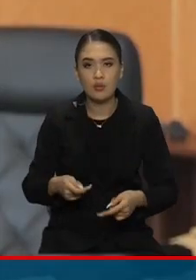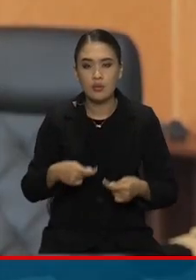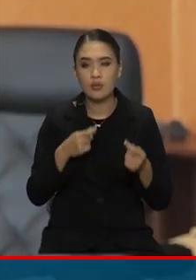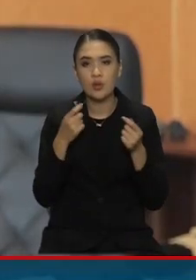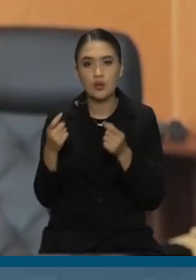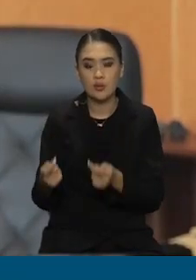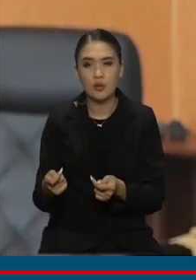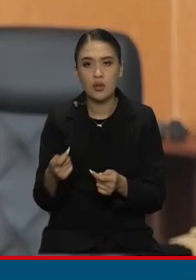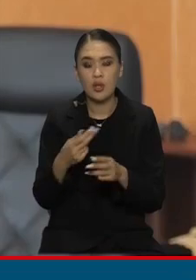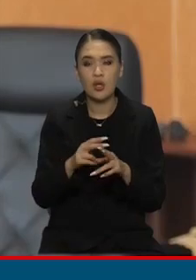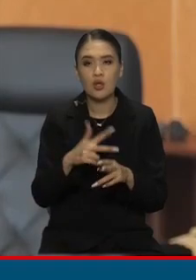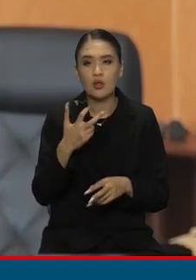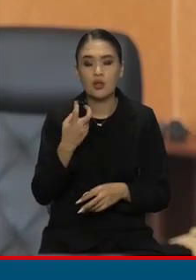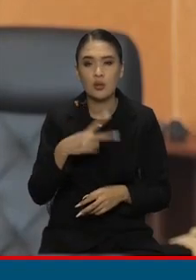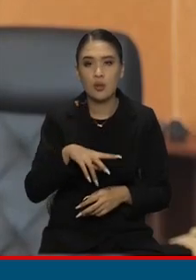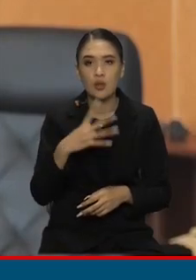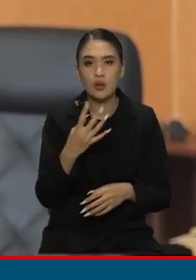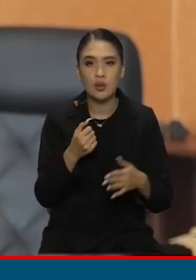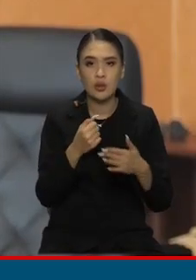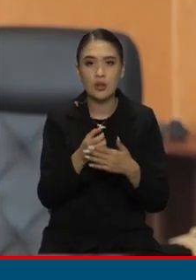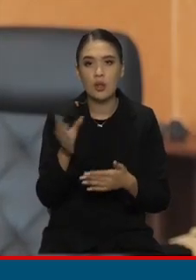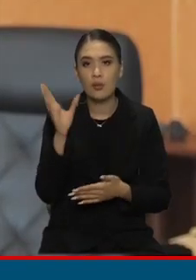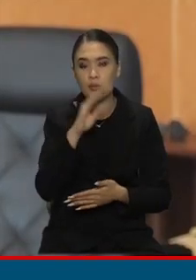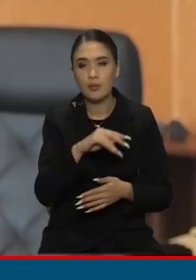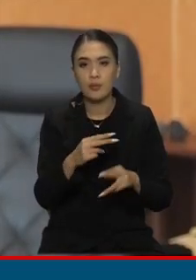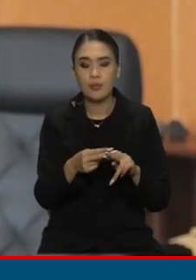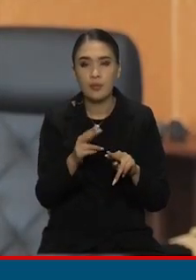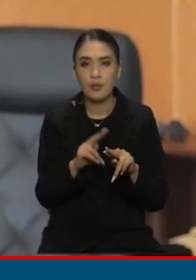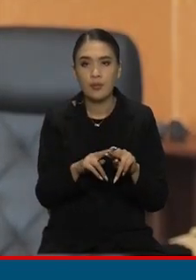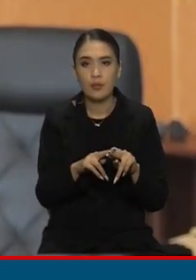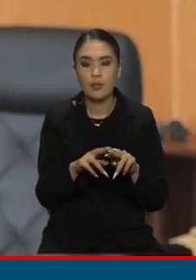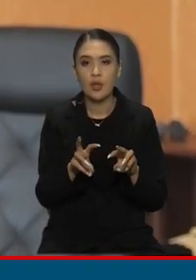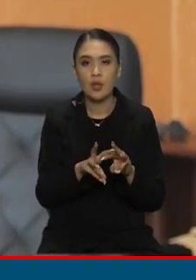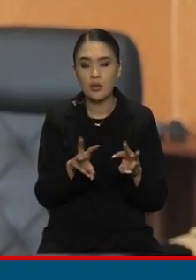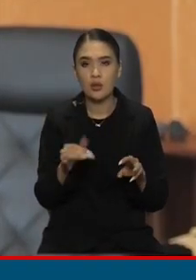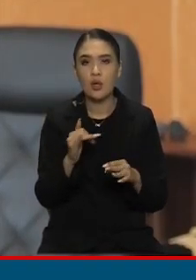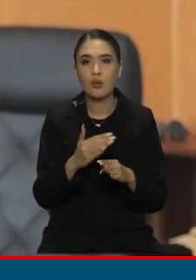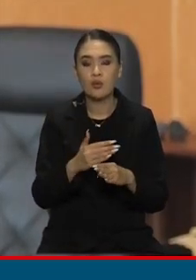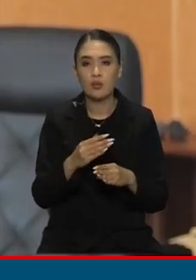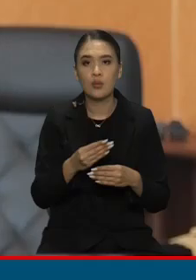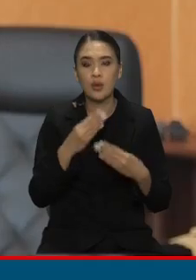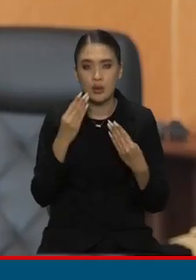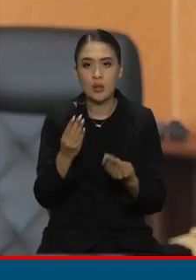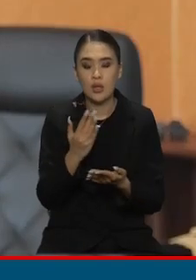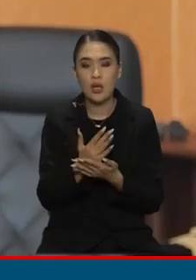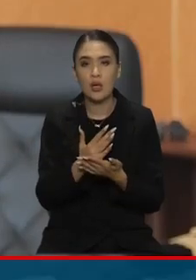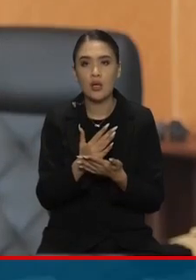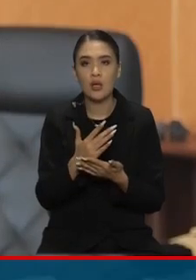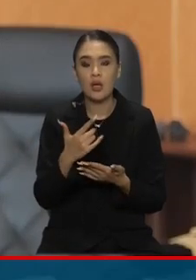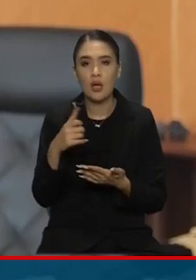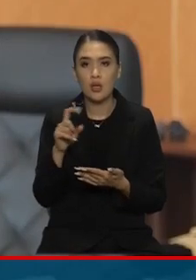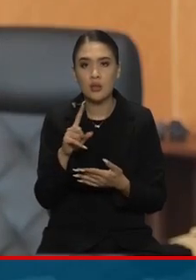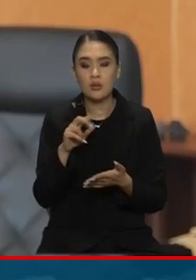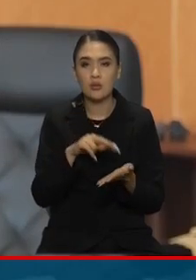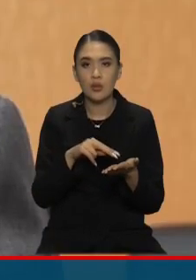бастап 324 тонна сұйытылған газ Есмұнай мекемесіне біз министрлікке арқылы бөліп отырмыз. Бұл әлеуметтік газ бағасы бүгінгі